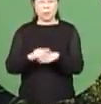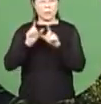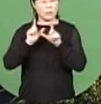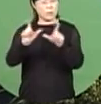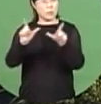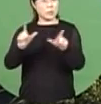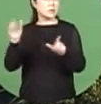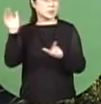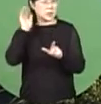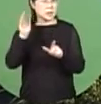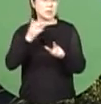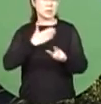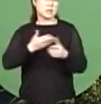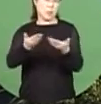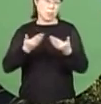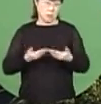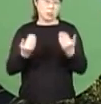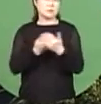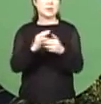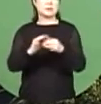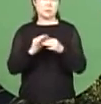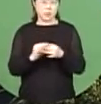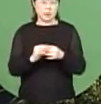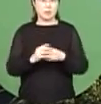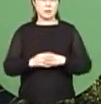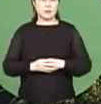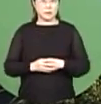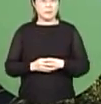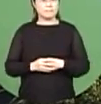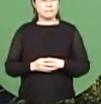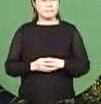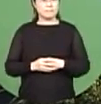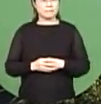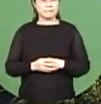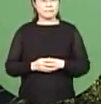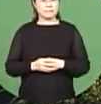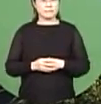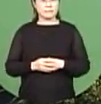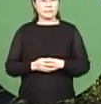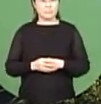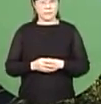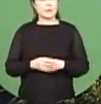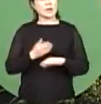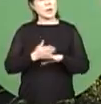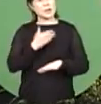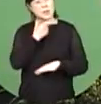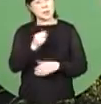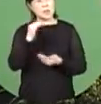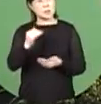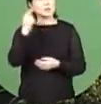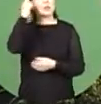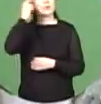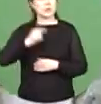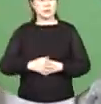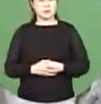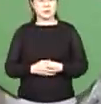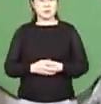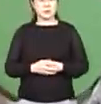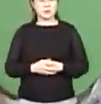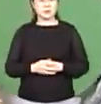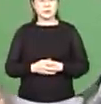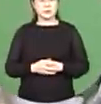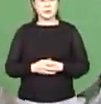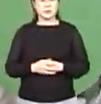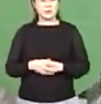愛媛ちってだけいうことになるということですまああのありがたいことかなとヲタはすぐ